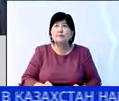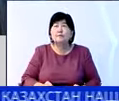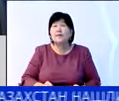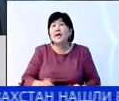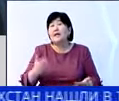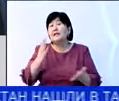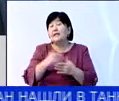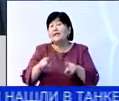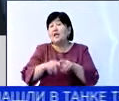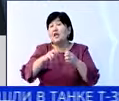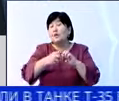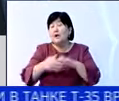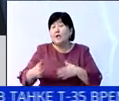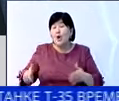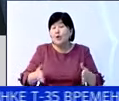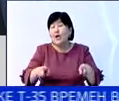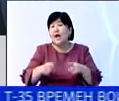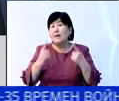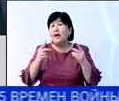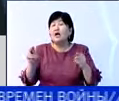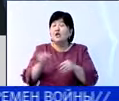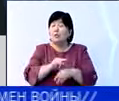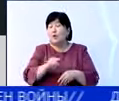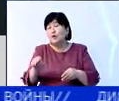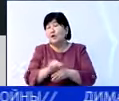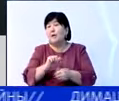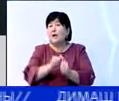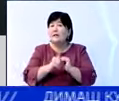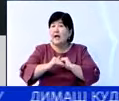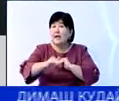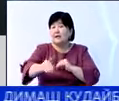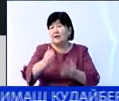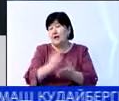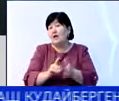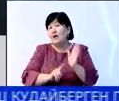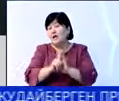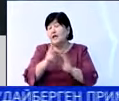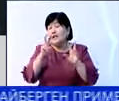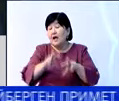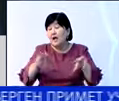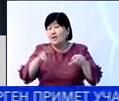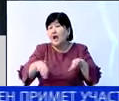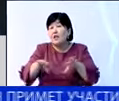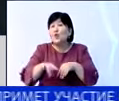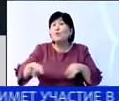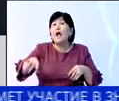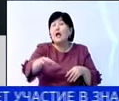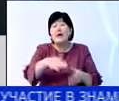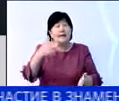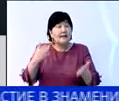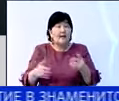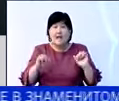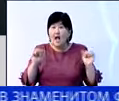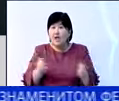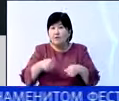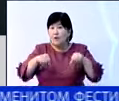Если есть такие проблемы по дорогам, капремонт, текущий ремонт, подлатать, поселить гравием, сначала они рассматриваются на уровне района. Если